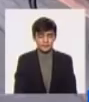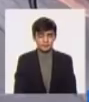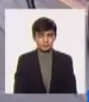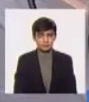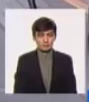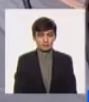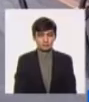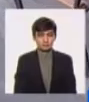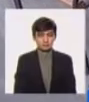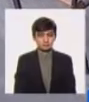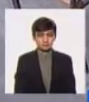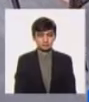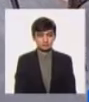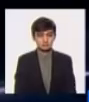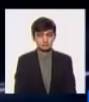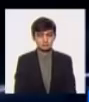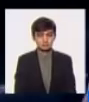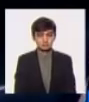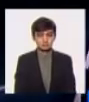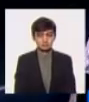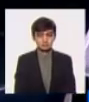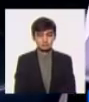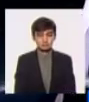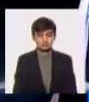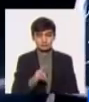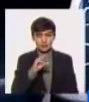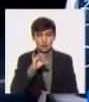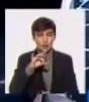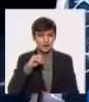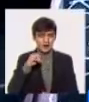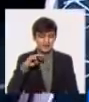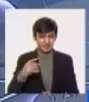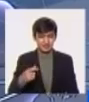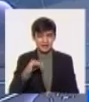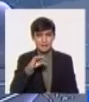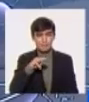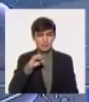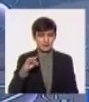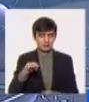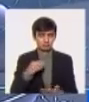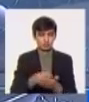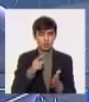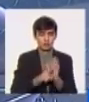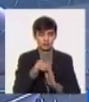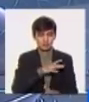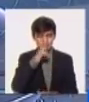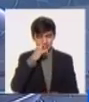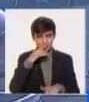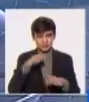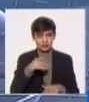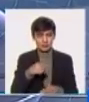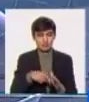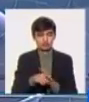Гарри Бармашев, Информбюро, Алматы. Корень имбиря подорожал в Казахстане. Многие приписывают ему